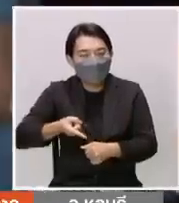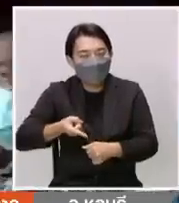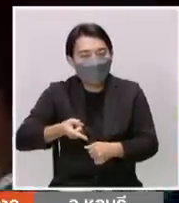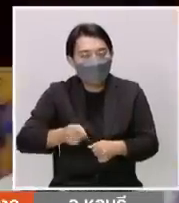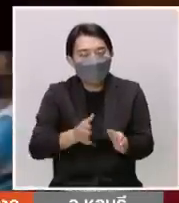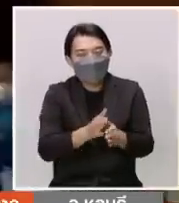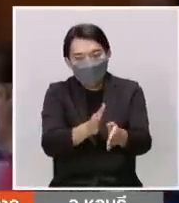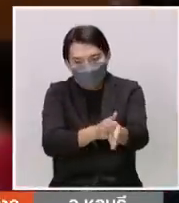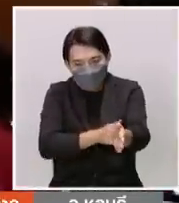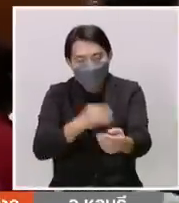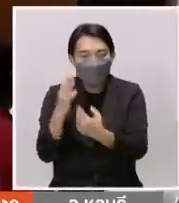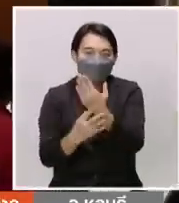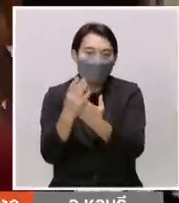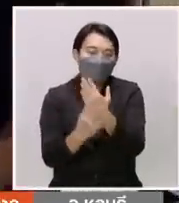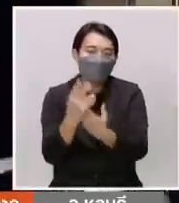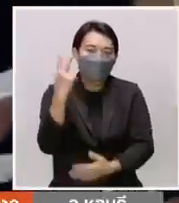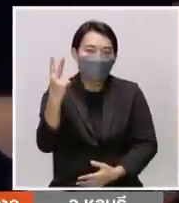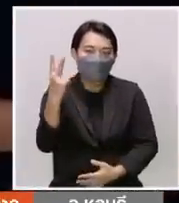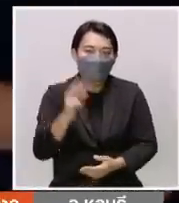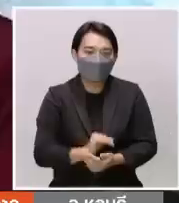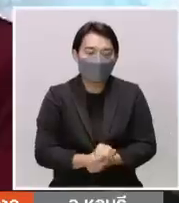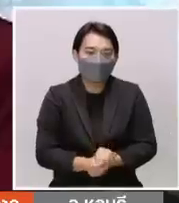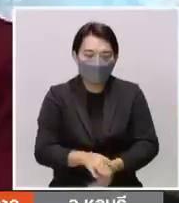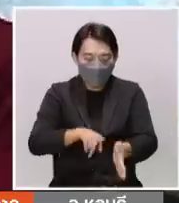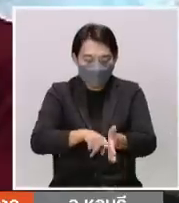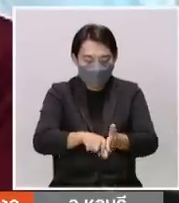านกว่า3สัปดาห์ต่อเนื่องซึ่งการระบาดการติดเ